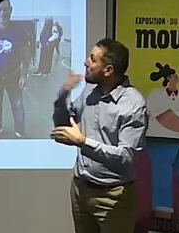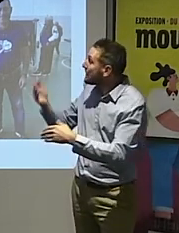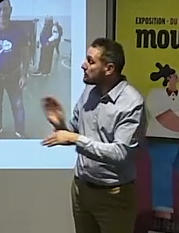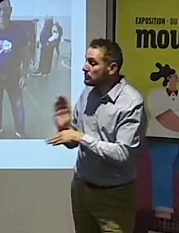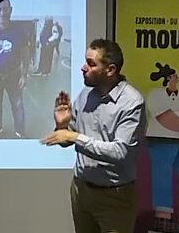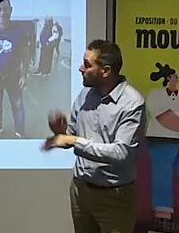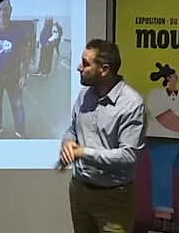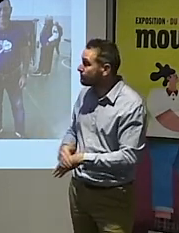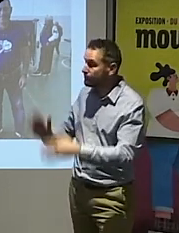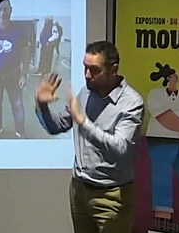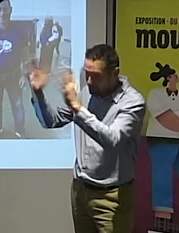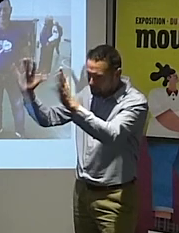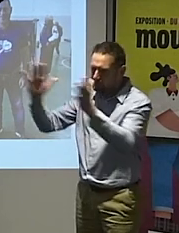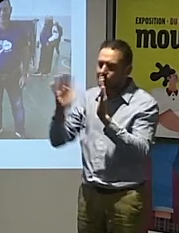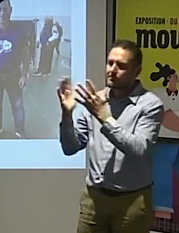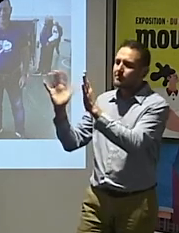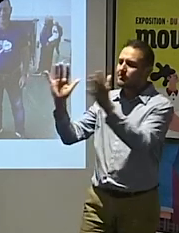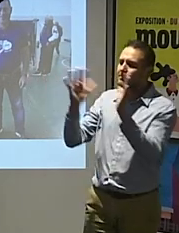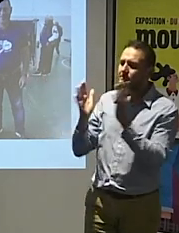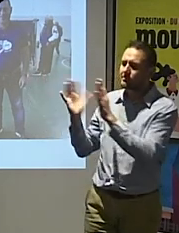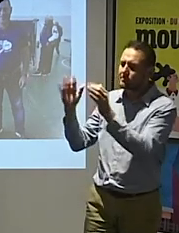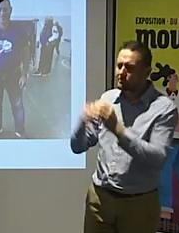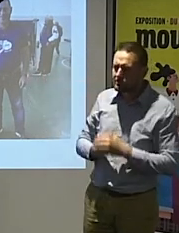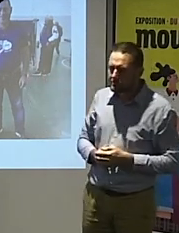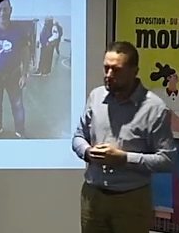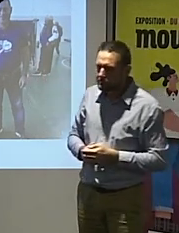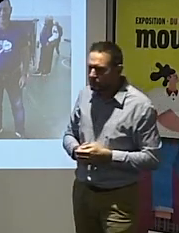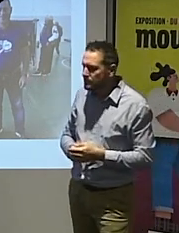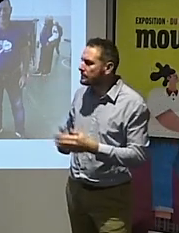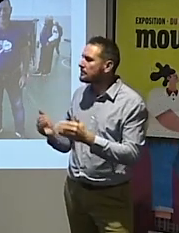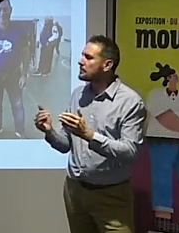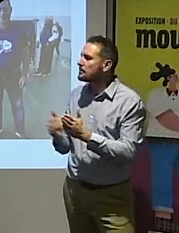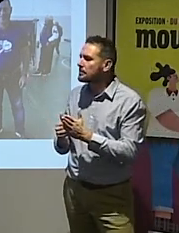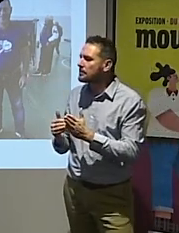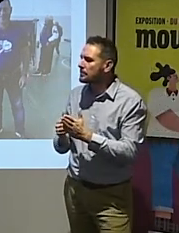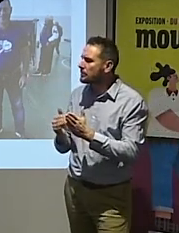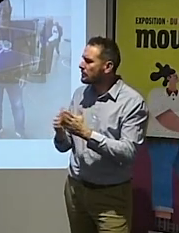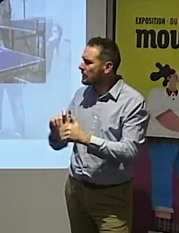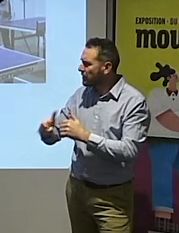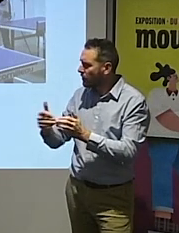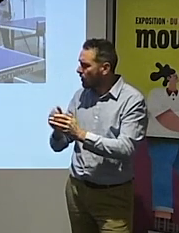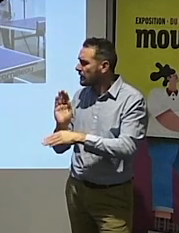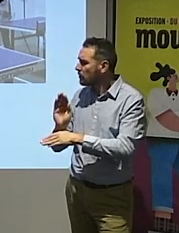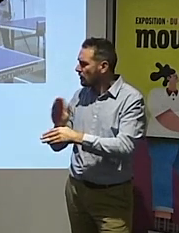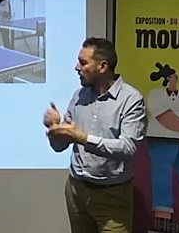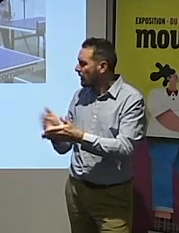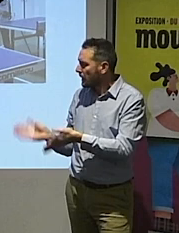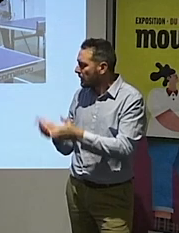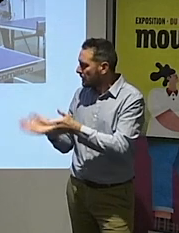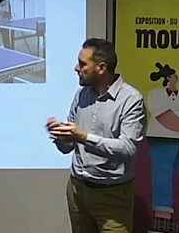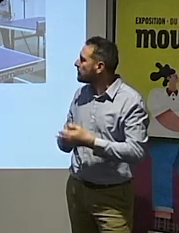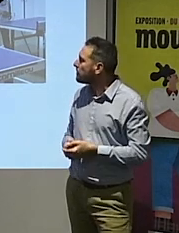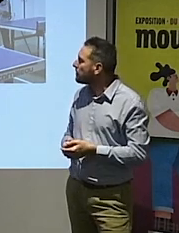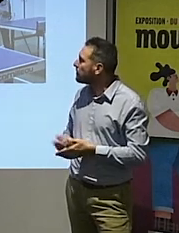Merci Jean-François pour un témoignage, et je crois qu'il y en a encore. Quelques-uns, tu peux avancer, Geoffroy, s'il te plaît. Donc,